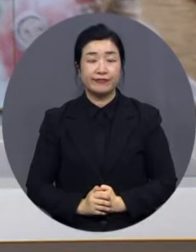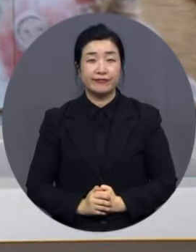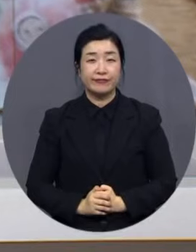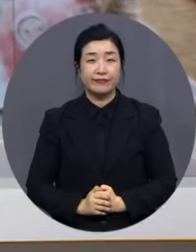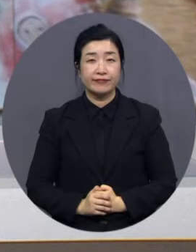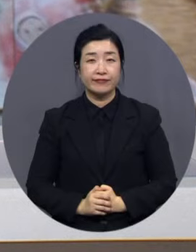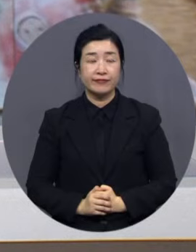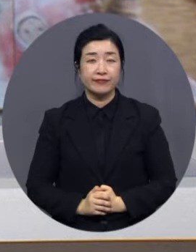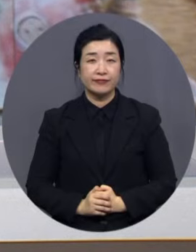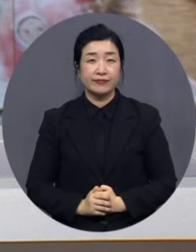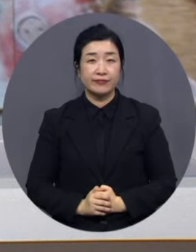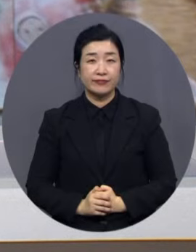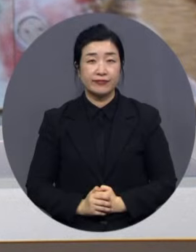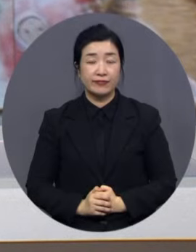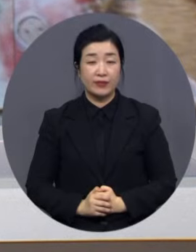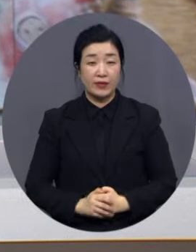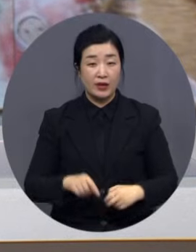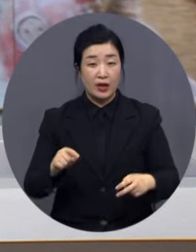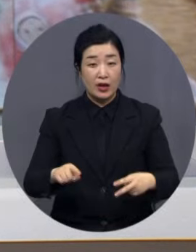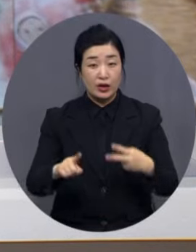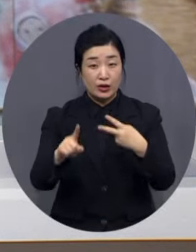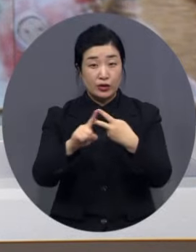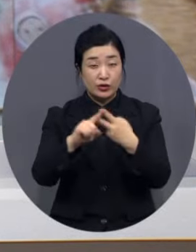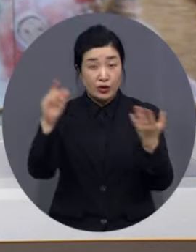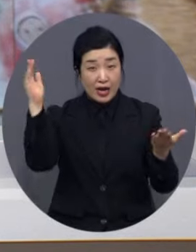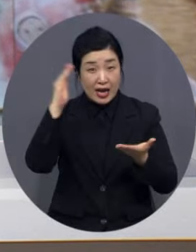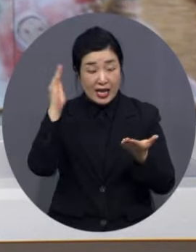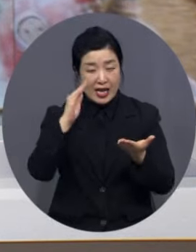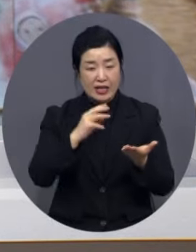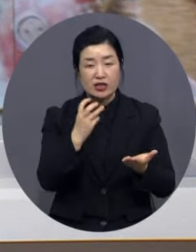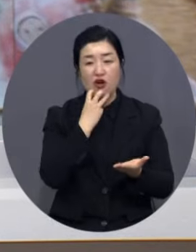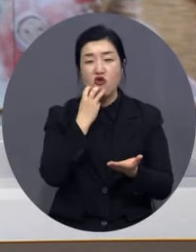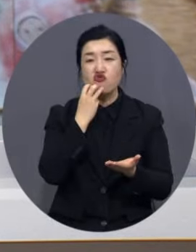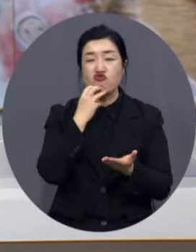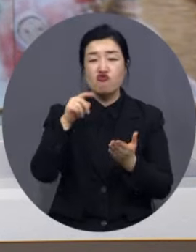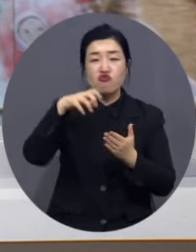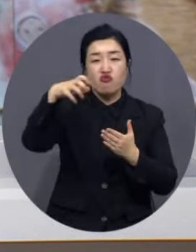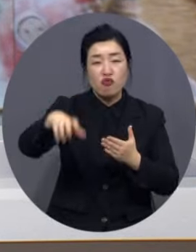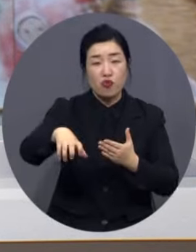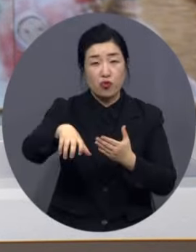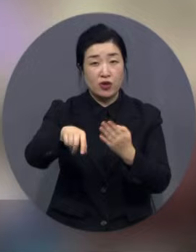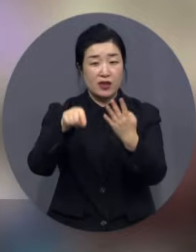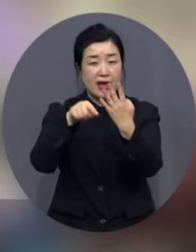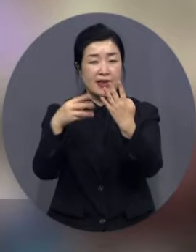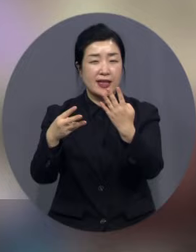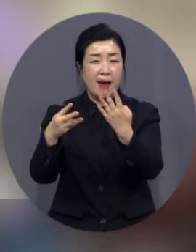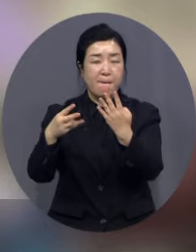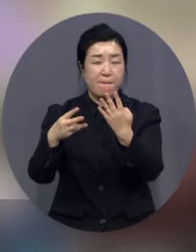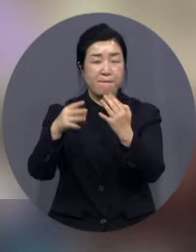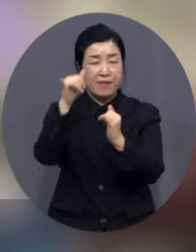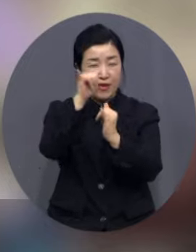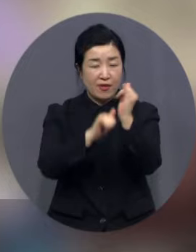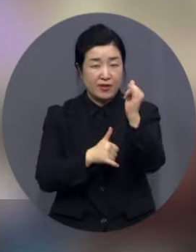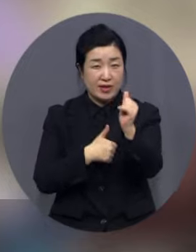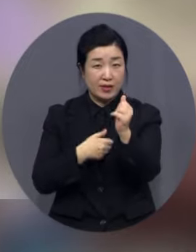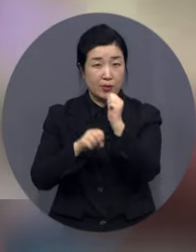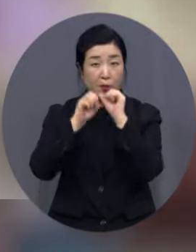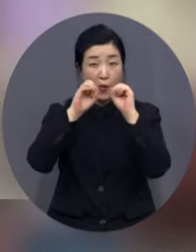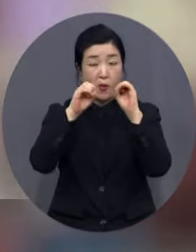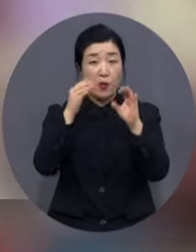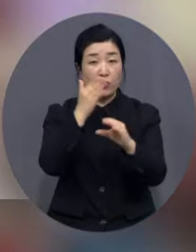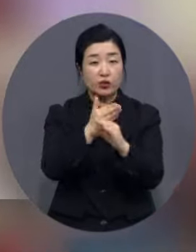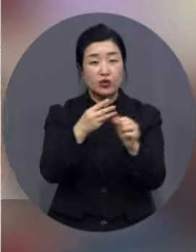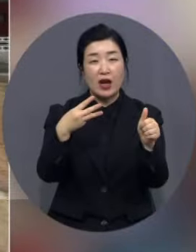있습니다 돈의 한 중학교 학생들이 서울에서 43을 알리는 행사를 마련해 눈길를 끌었습니다 할림